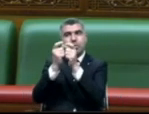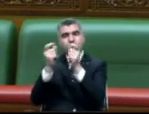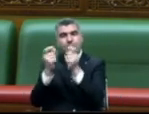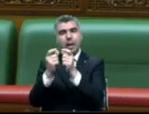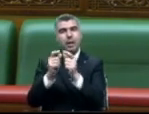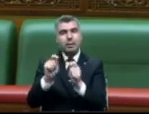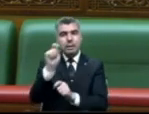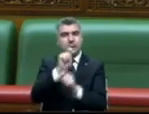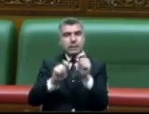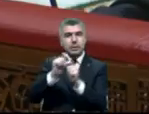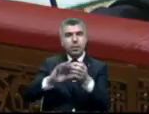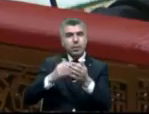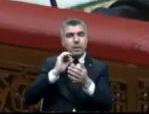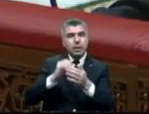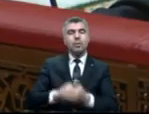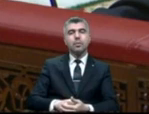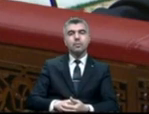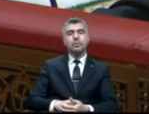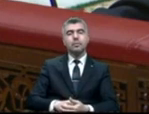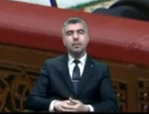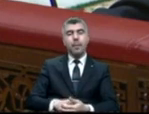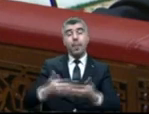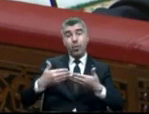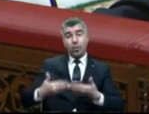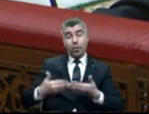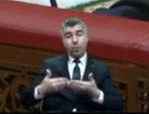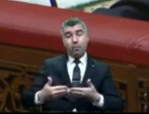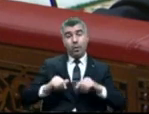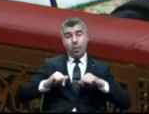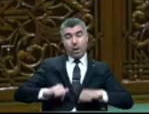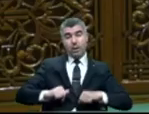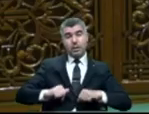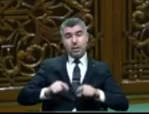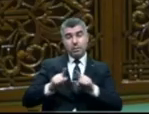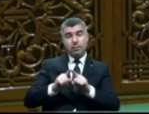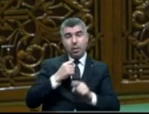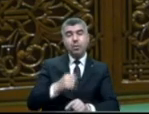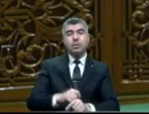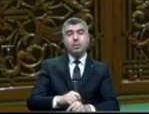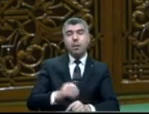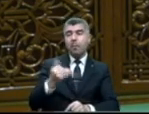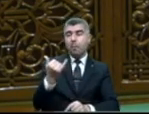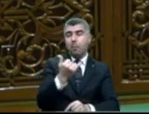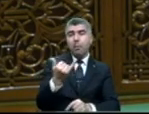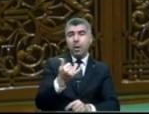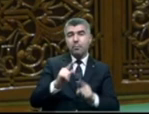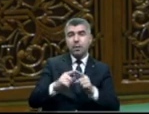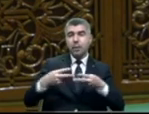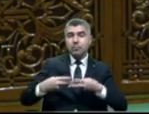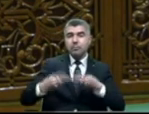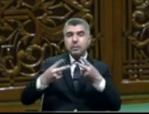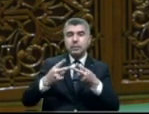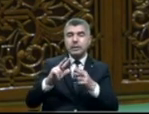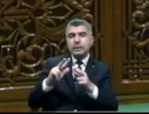ديال التصبير ولا ديال التمويل للمنتوجات السمكيه. اليوم السيد الوزير نطالبكم وحنا متعطشين كذلك باش الاخراج ديال مخطط اليوتيس